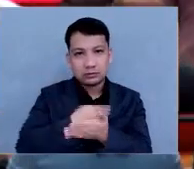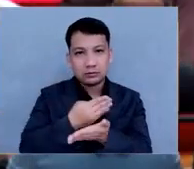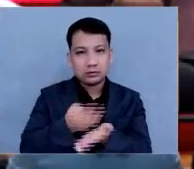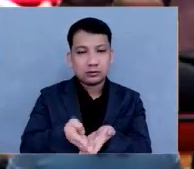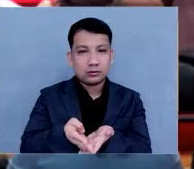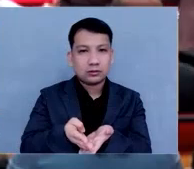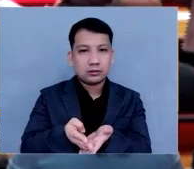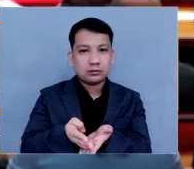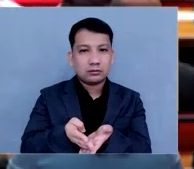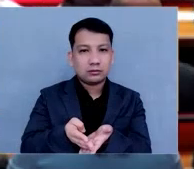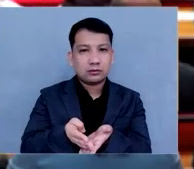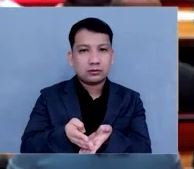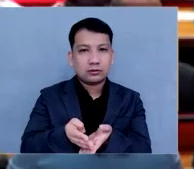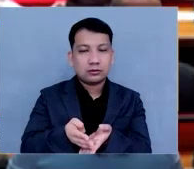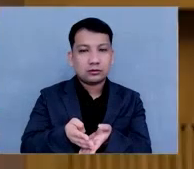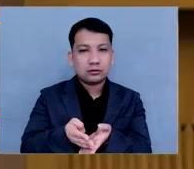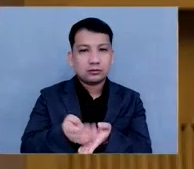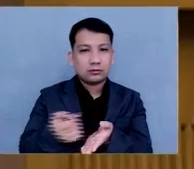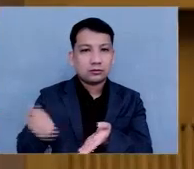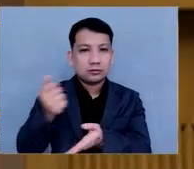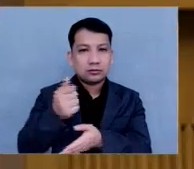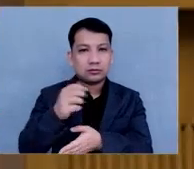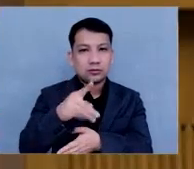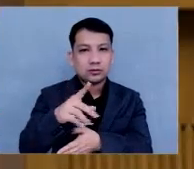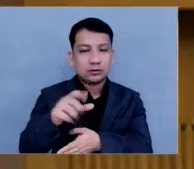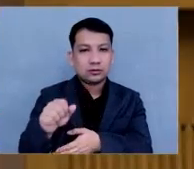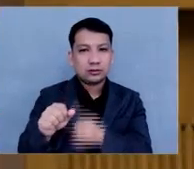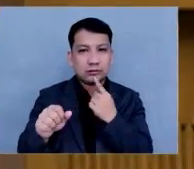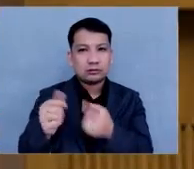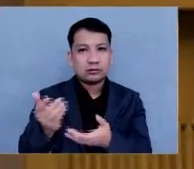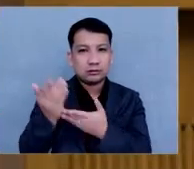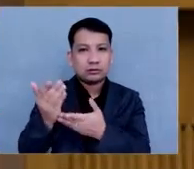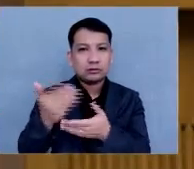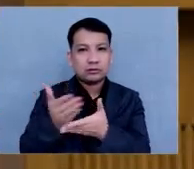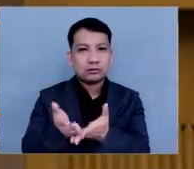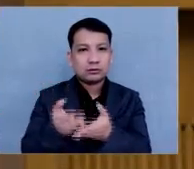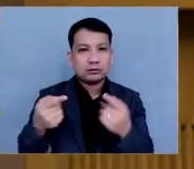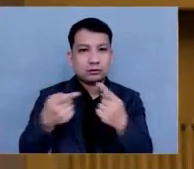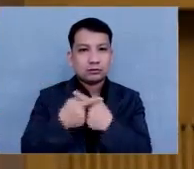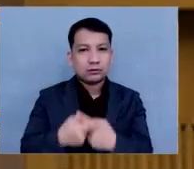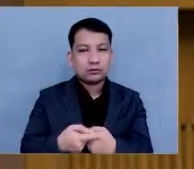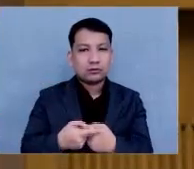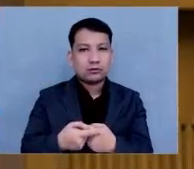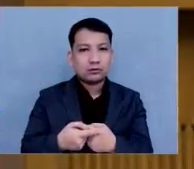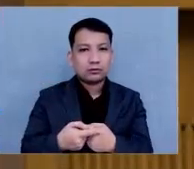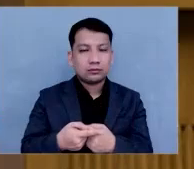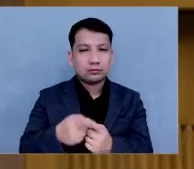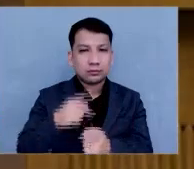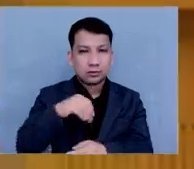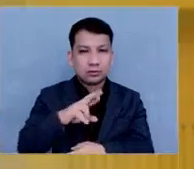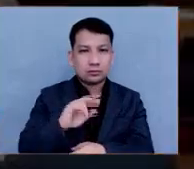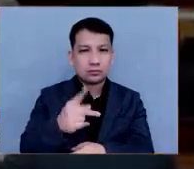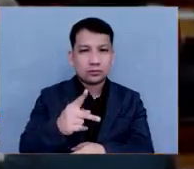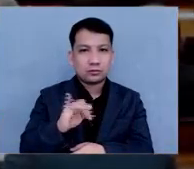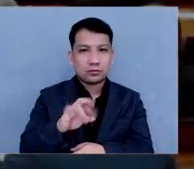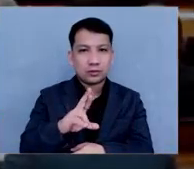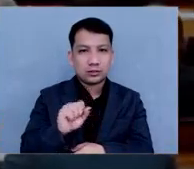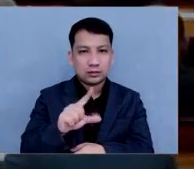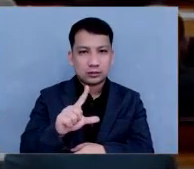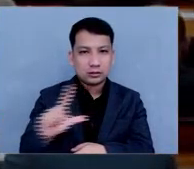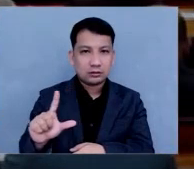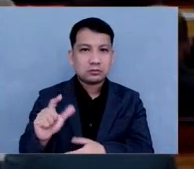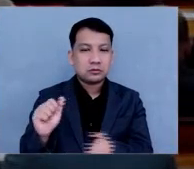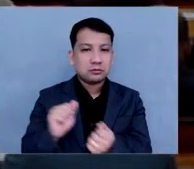presidential super pork ng maabay block na inihahalintulad sa kontrobersyal na pork barrel ikinababahala kasi nila na baka